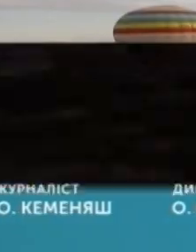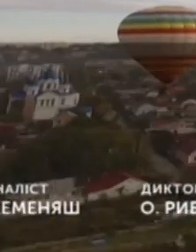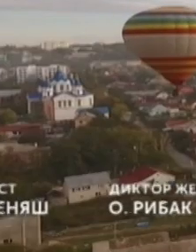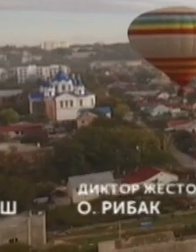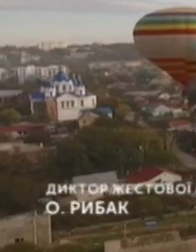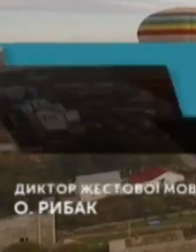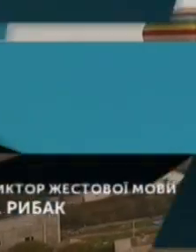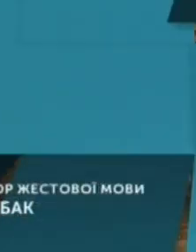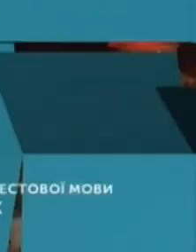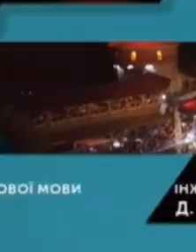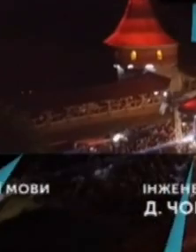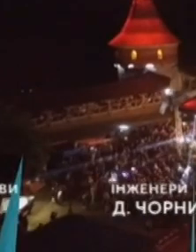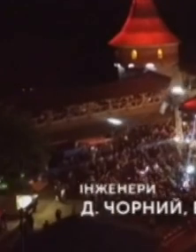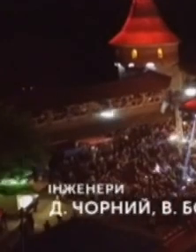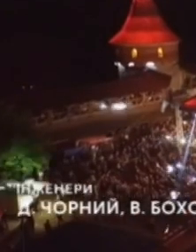Дякую.